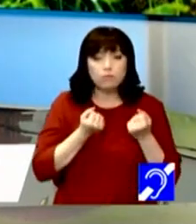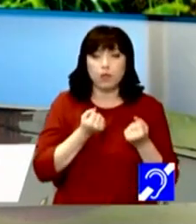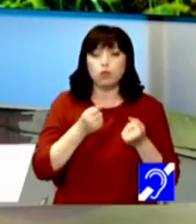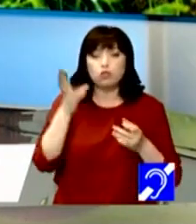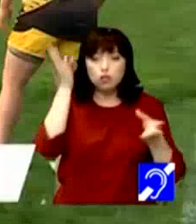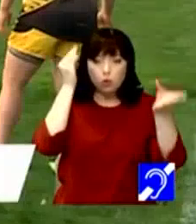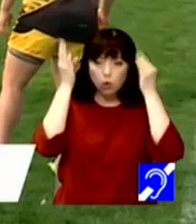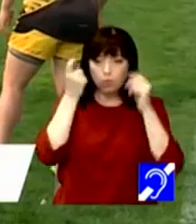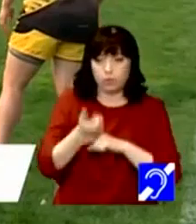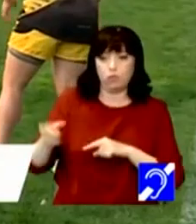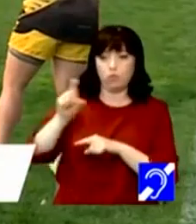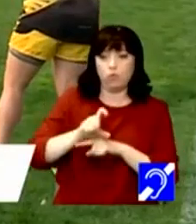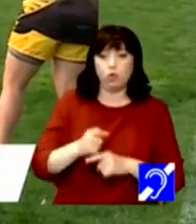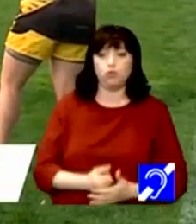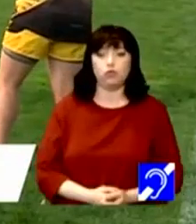experiențe.